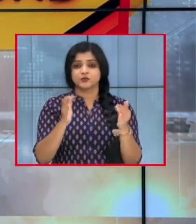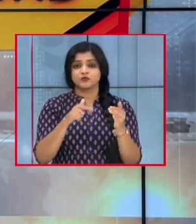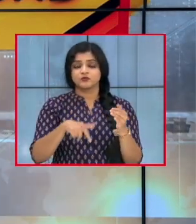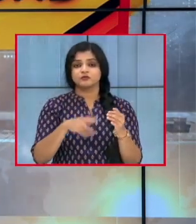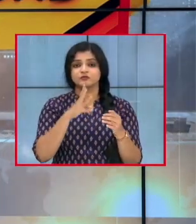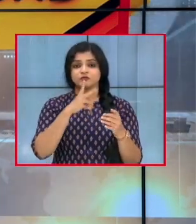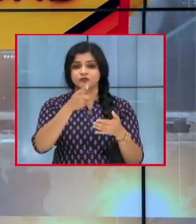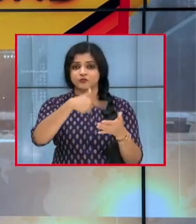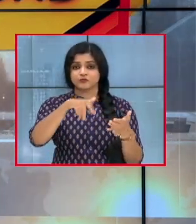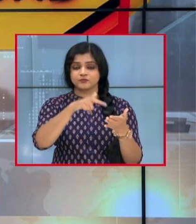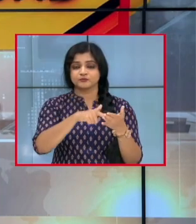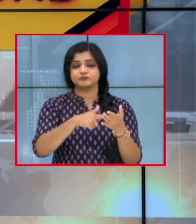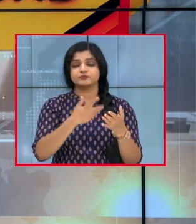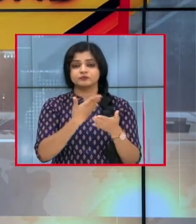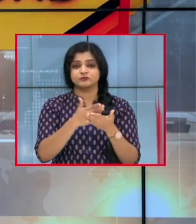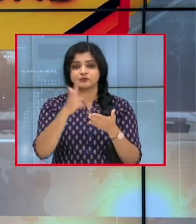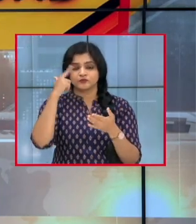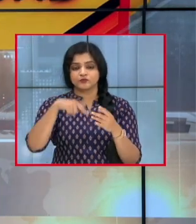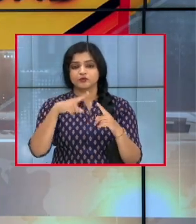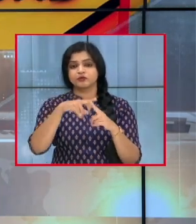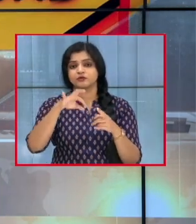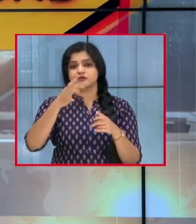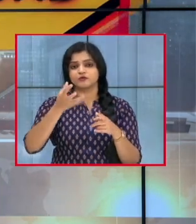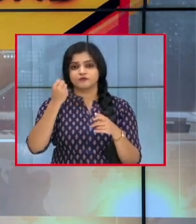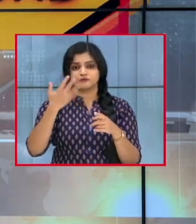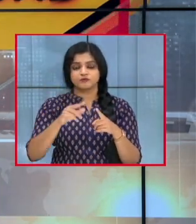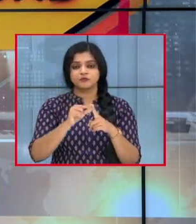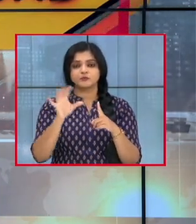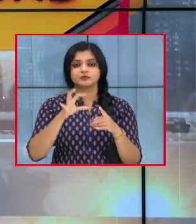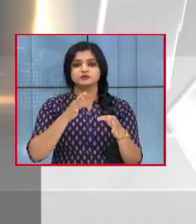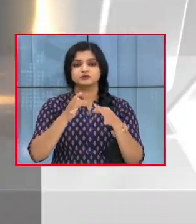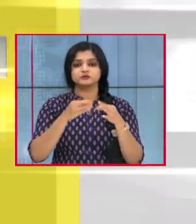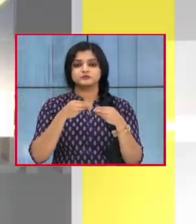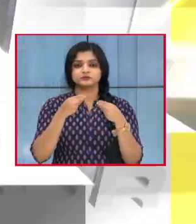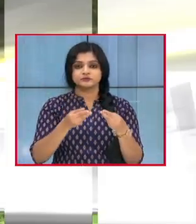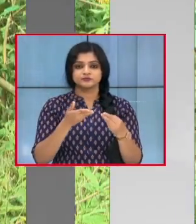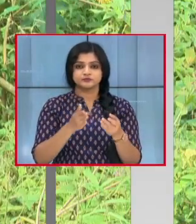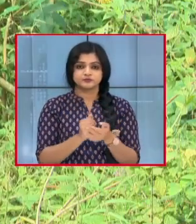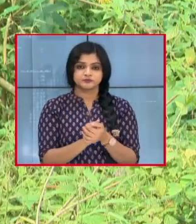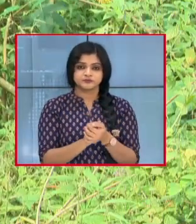കുളം നവീകരിക്കാൻ ടെൻഡർ ആയിട്ടുണ്ടെന്ന് മാത്രമാണ് പഞ്ചായത്തിന്റെ വിശദീകരണം.